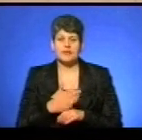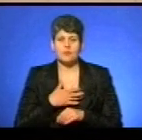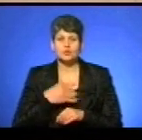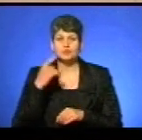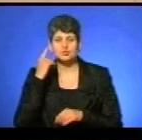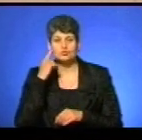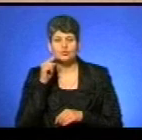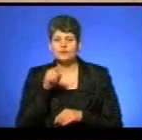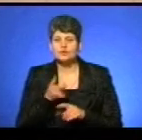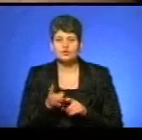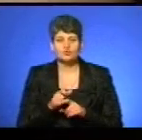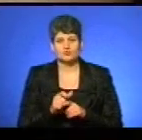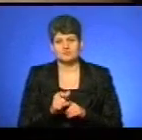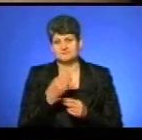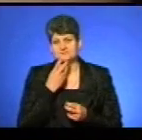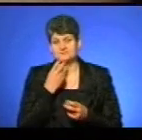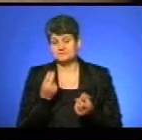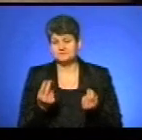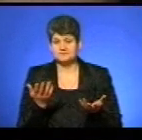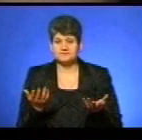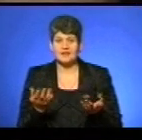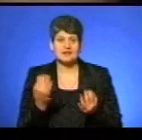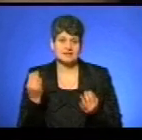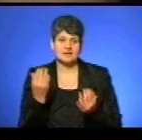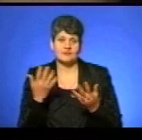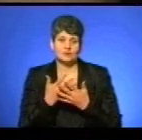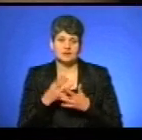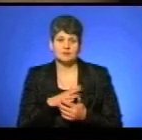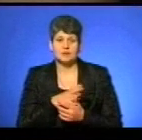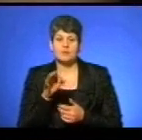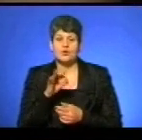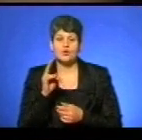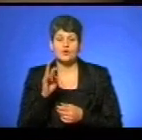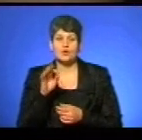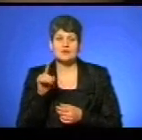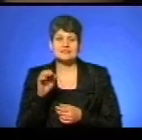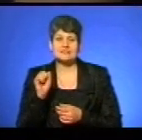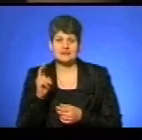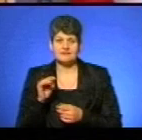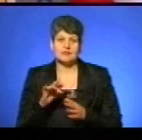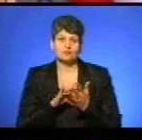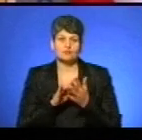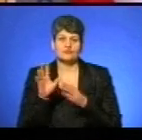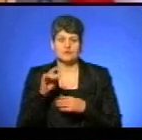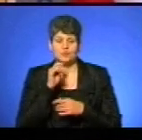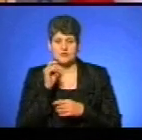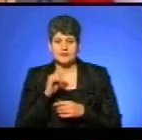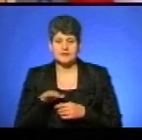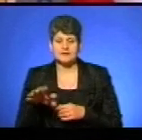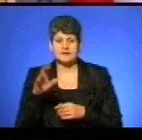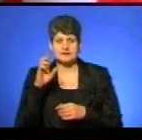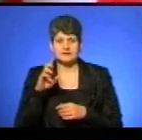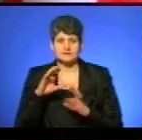він дуже навіть прикольний. Цікаві мультики були про козаків, які подорожують по всій країні.